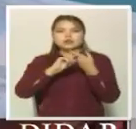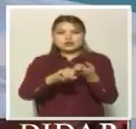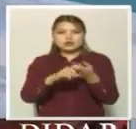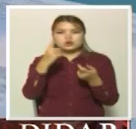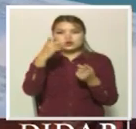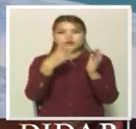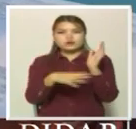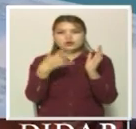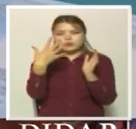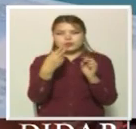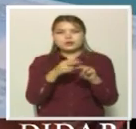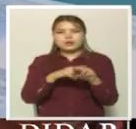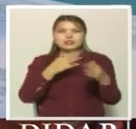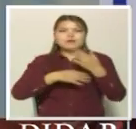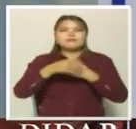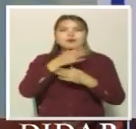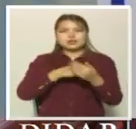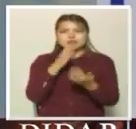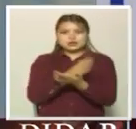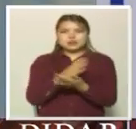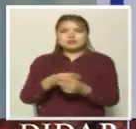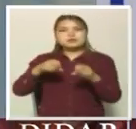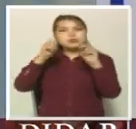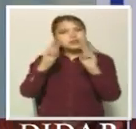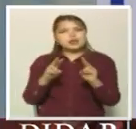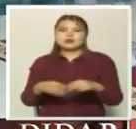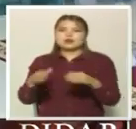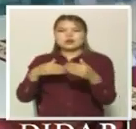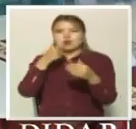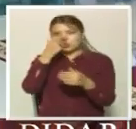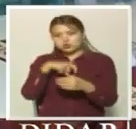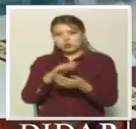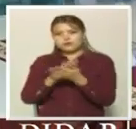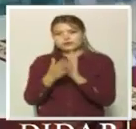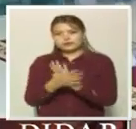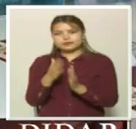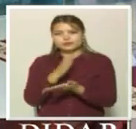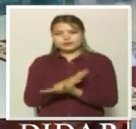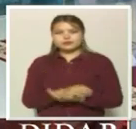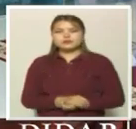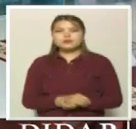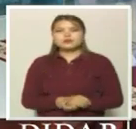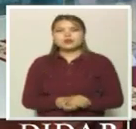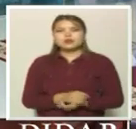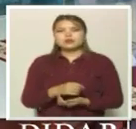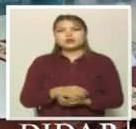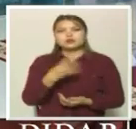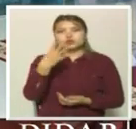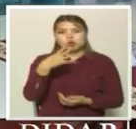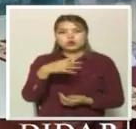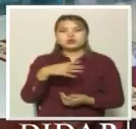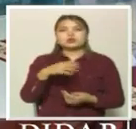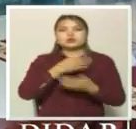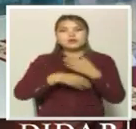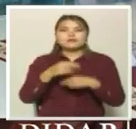номер 195 имеет инвалидность для них созданы особые условия из сорока инвалидов